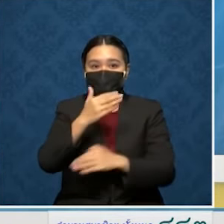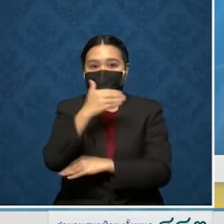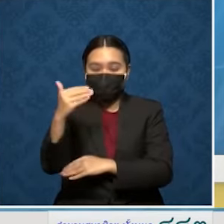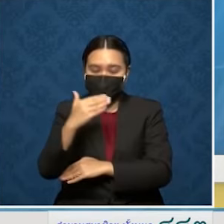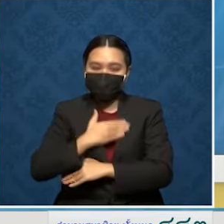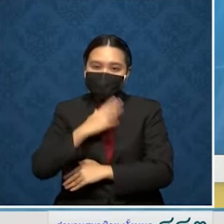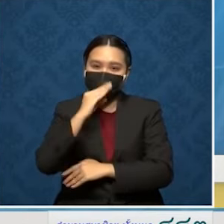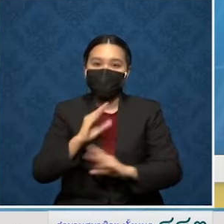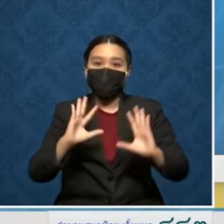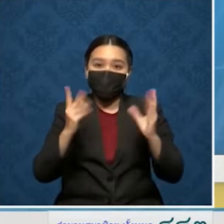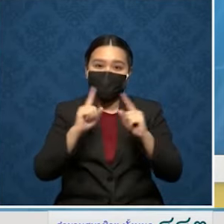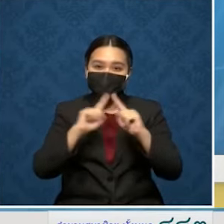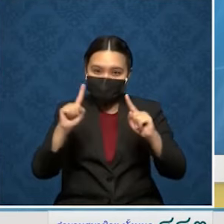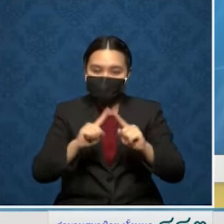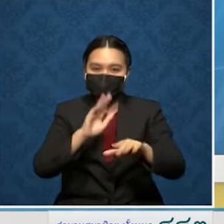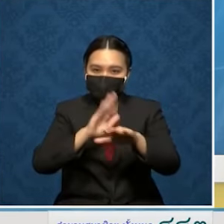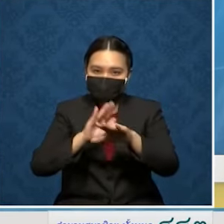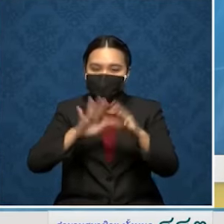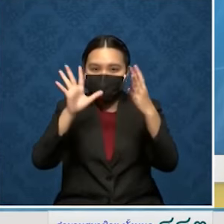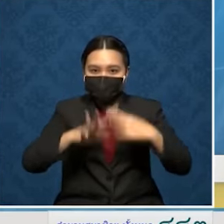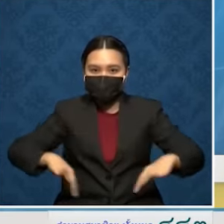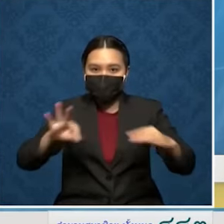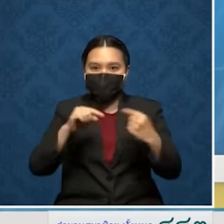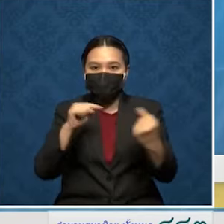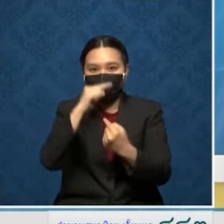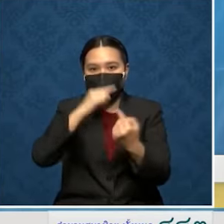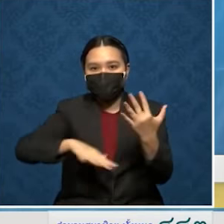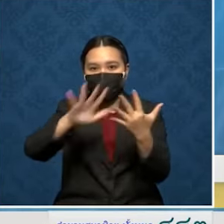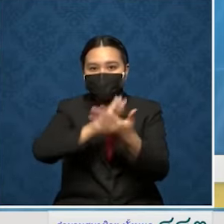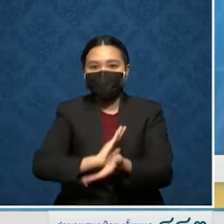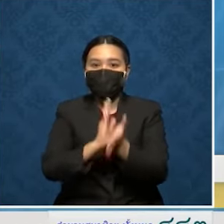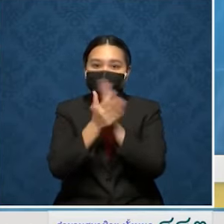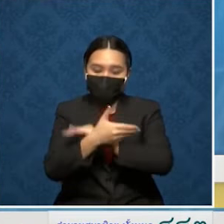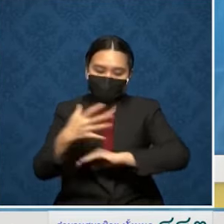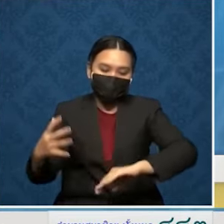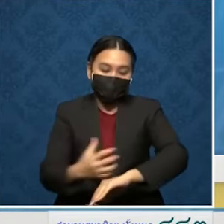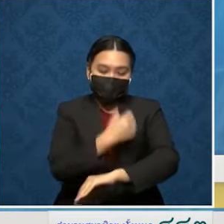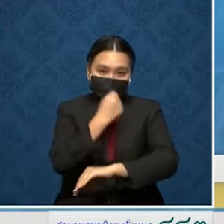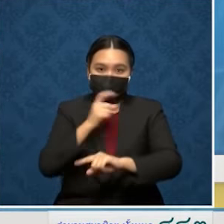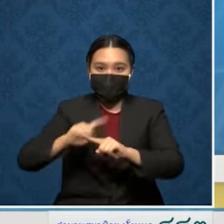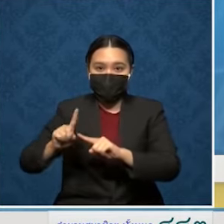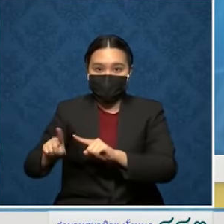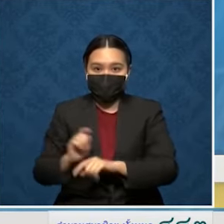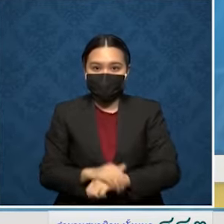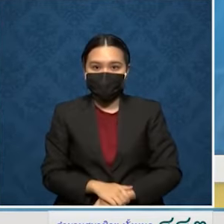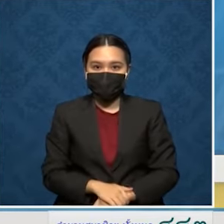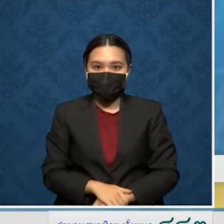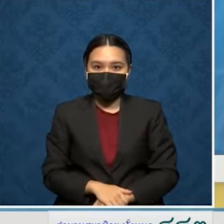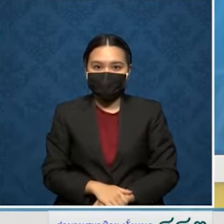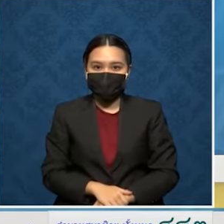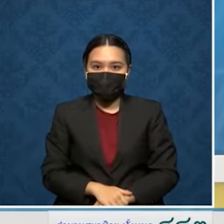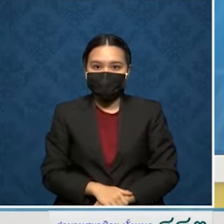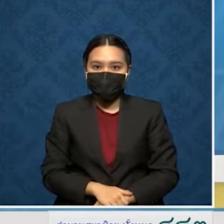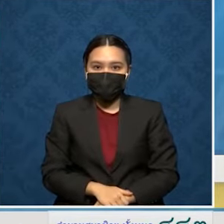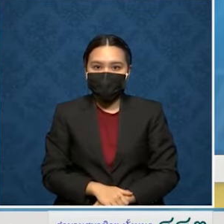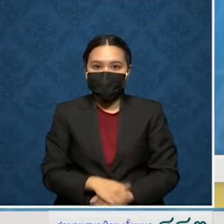น้นไปเรื่องของการปฏิรูปประเทศในเรื่องของทางด้านการเมืองเพราะว่าสิ่งที่เราอ่านพบในห